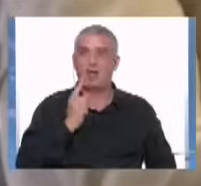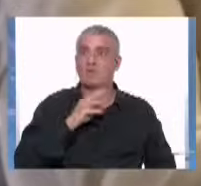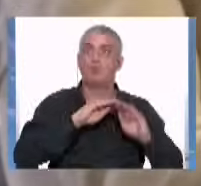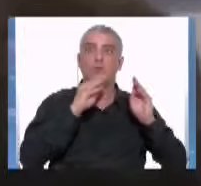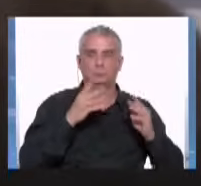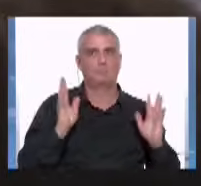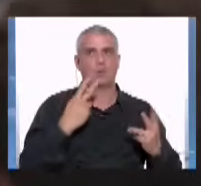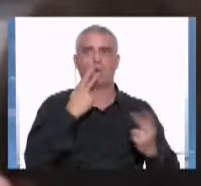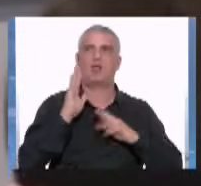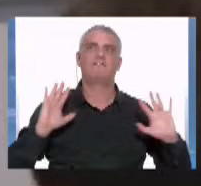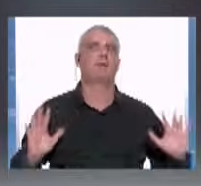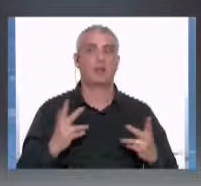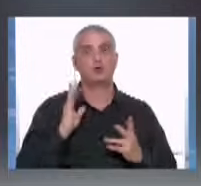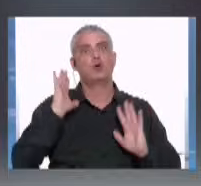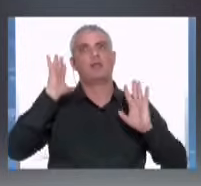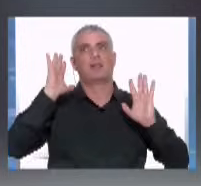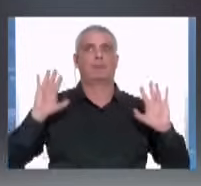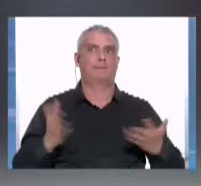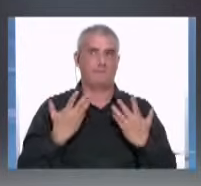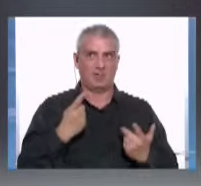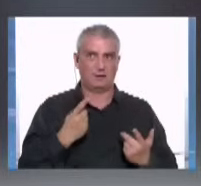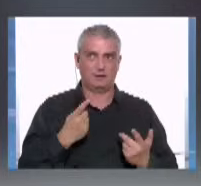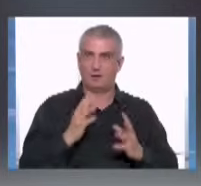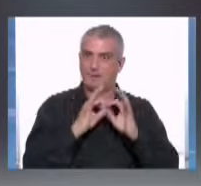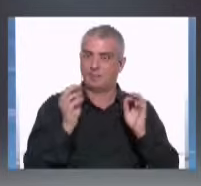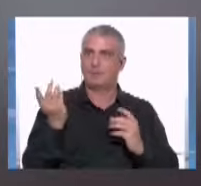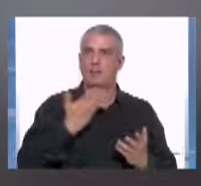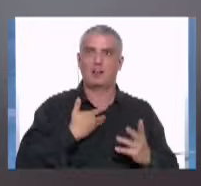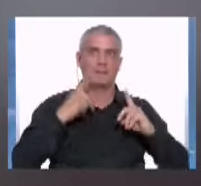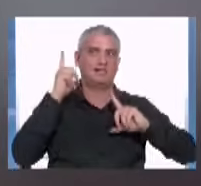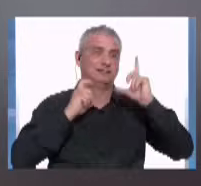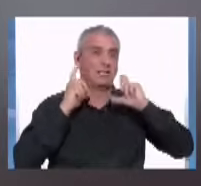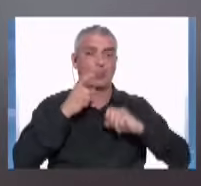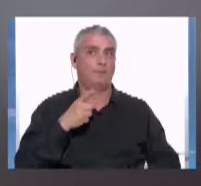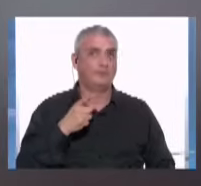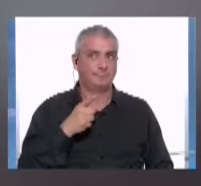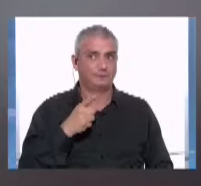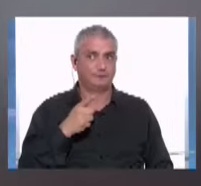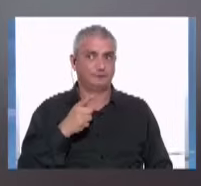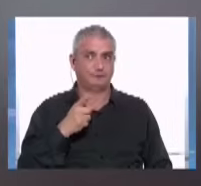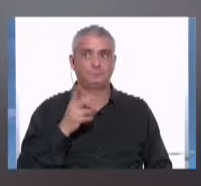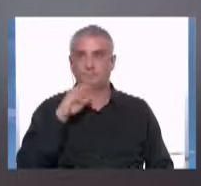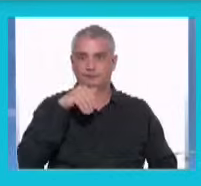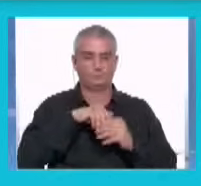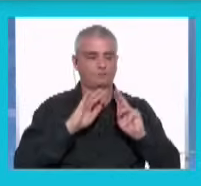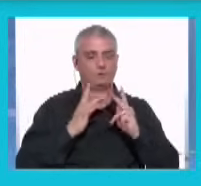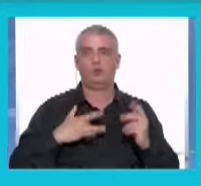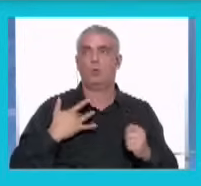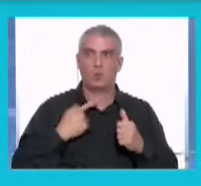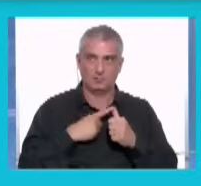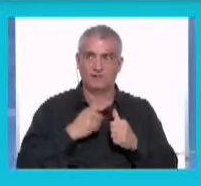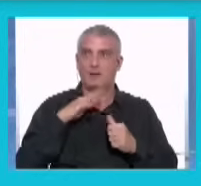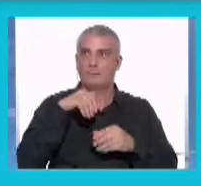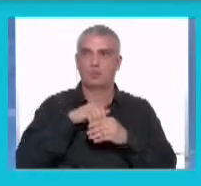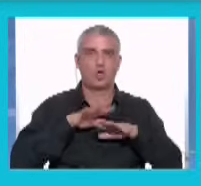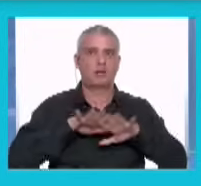מוסדות שמהרו להגיב מהר, אולי מהר מדי. מתחילים להגיע לנו צילומים, גם מתוך קבוצות וואטסאפ וגם